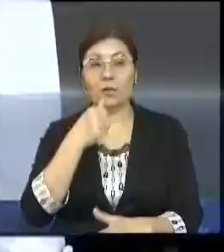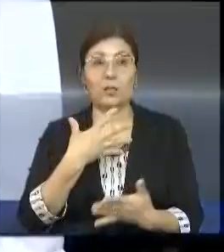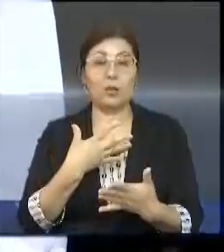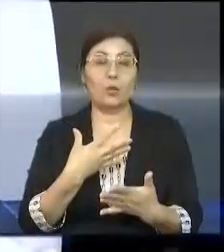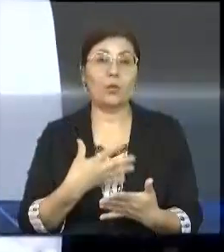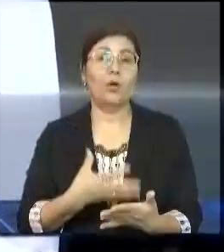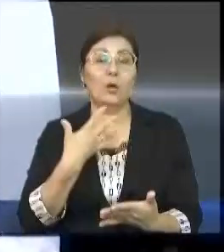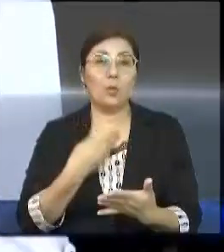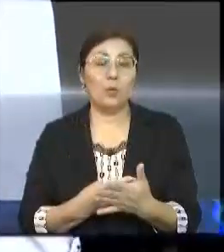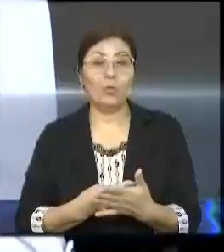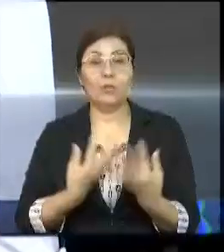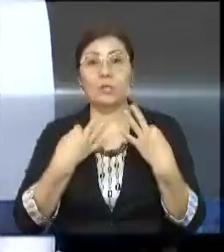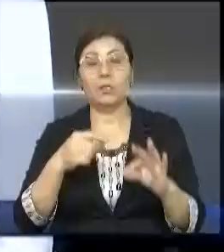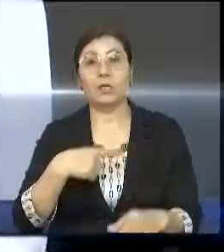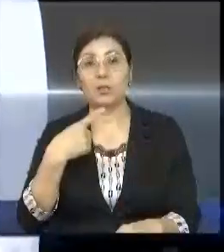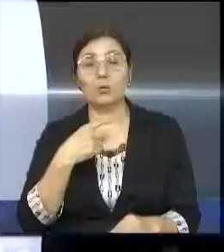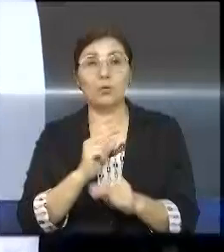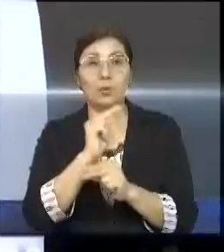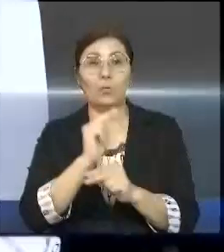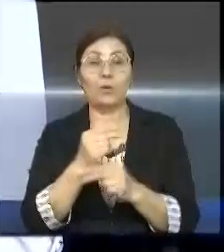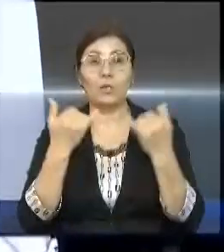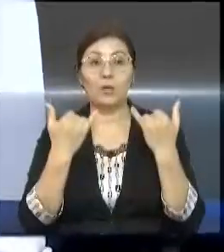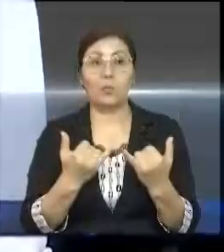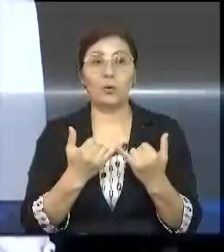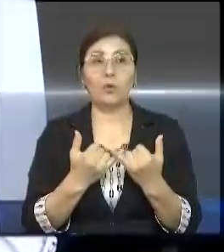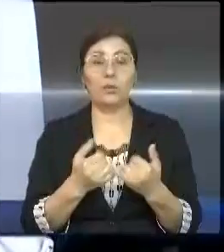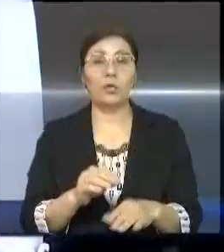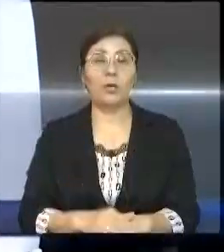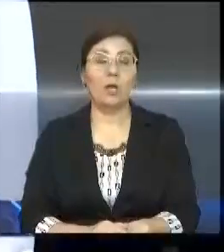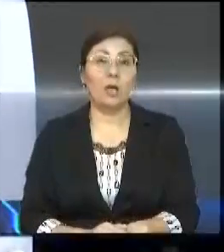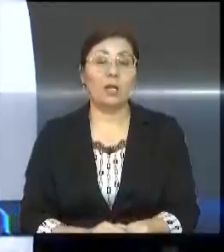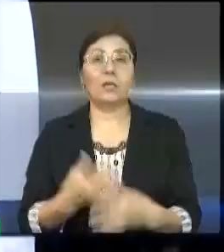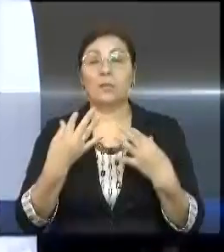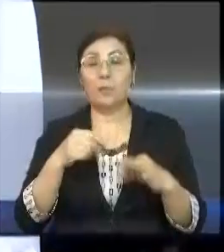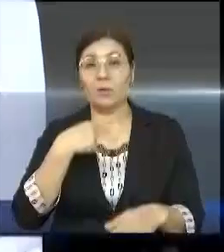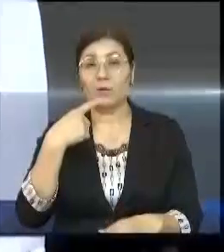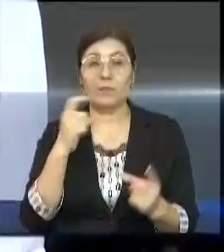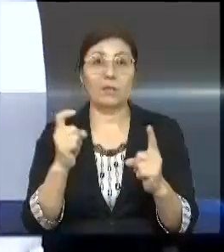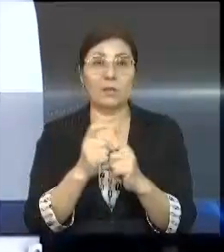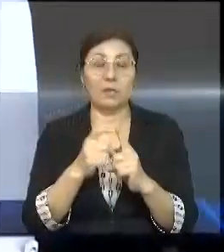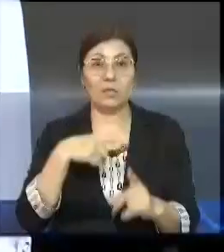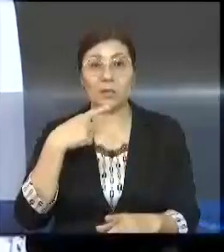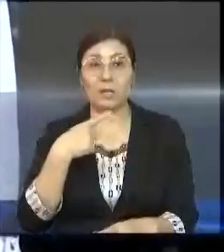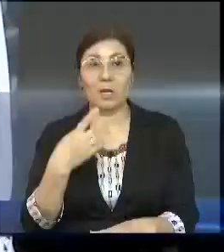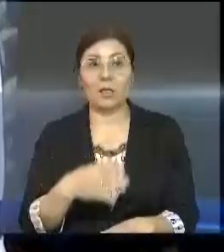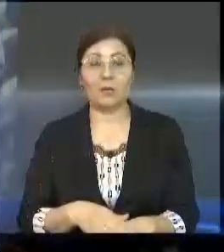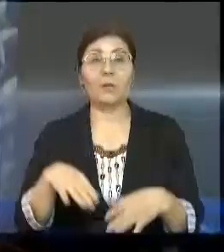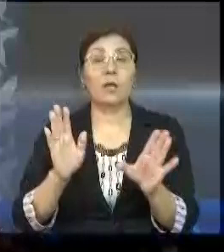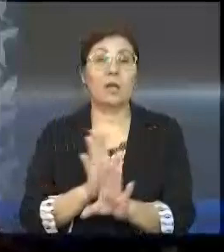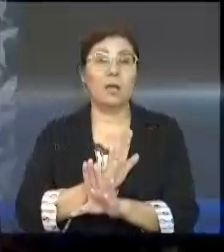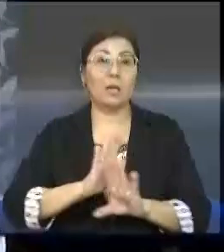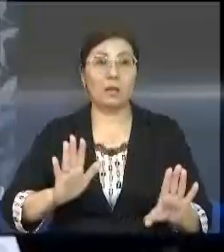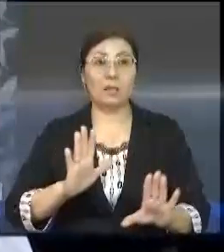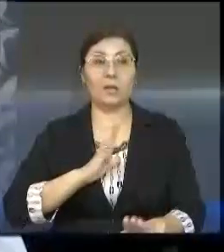еркін сөйлеуге үйреніп, бүгінде ортаға шығып, тұтықпай сөздерін айтып және ортада ашылып ән айтуға